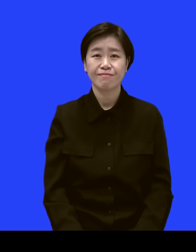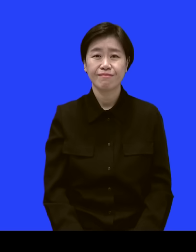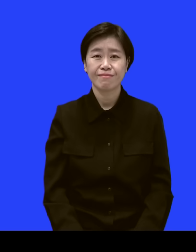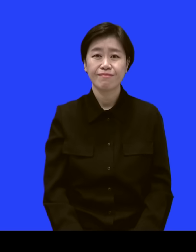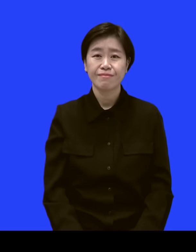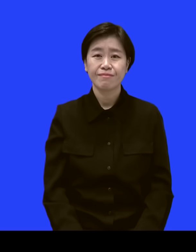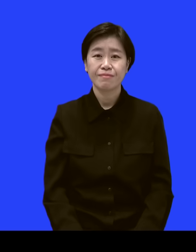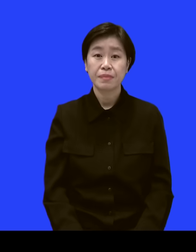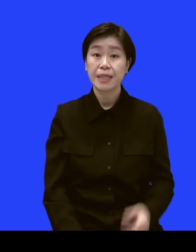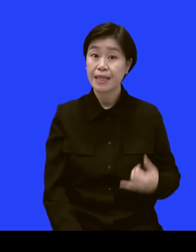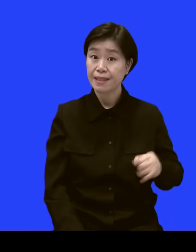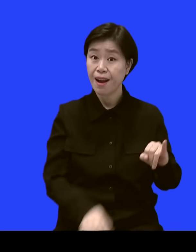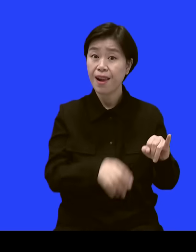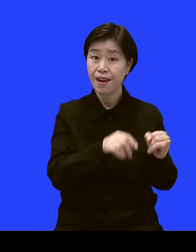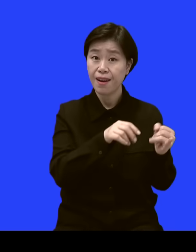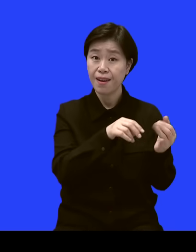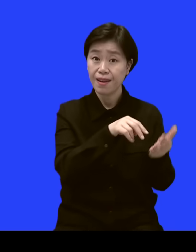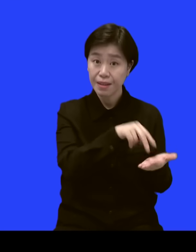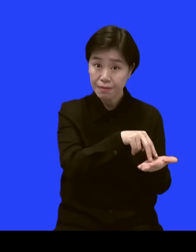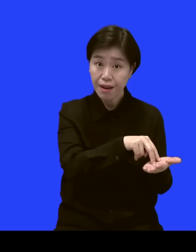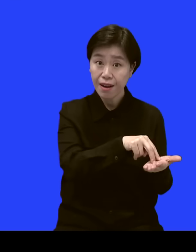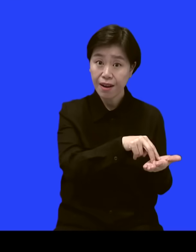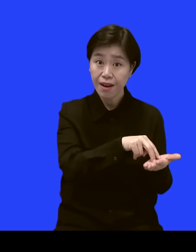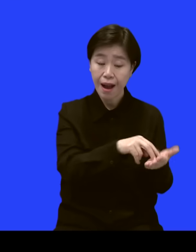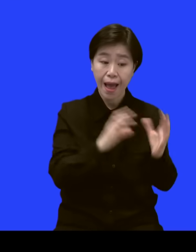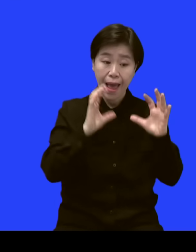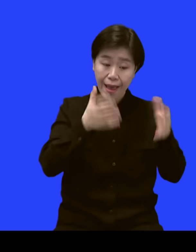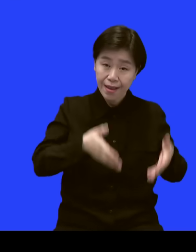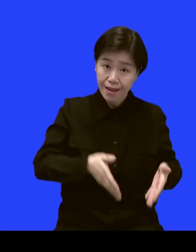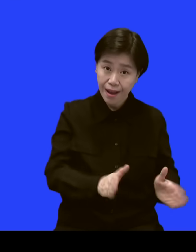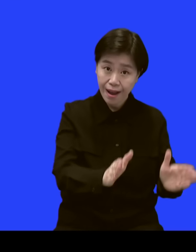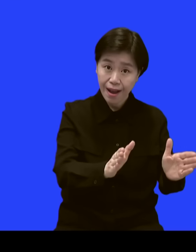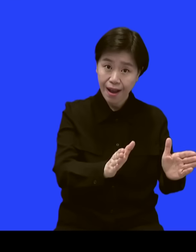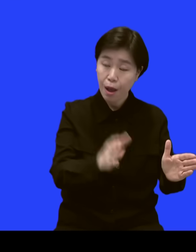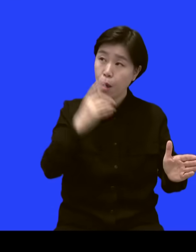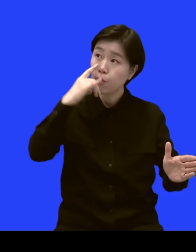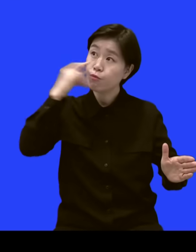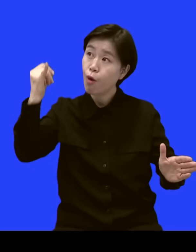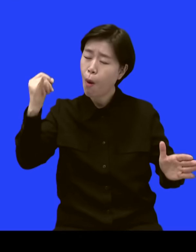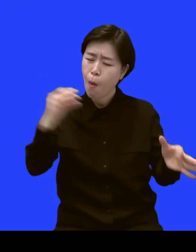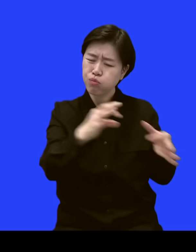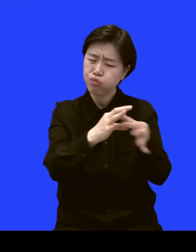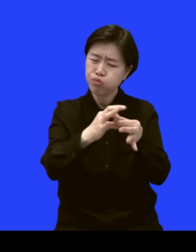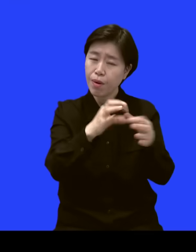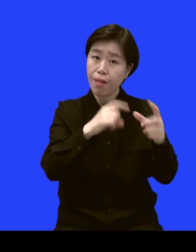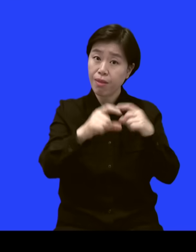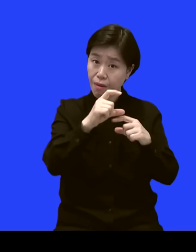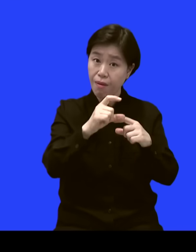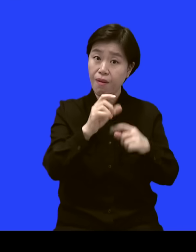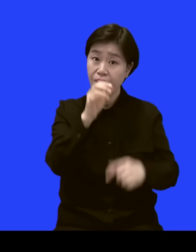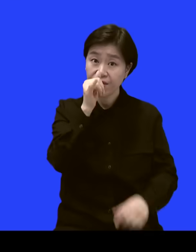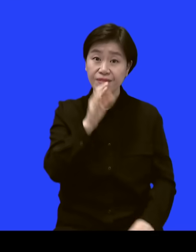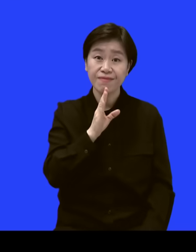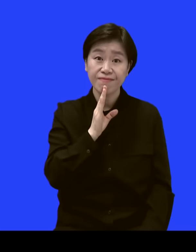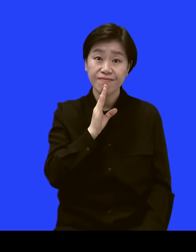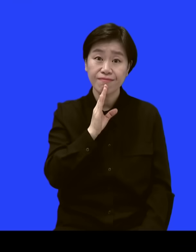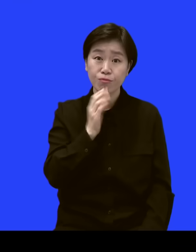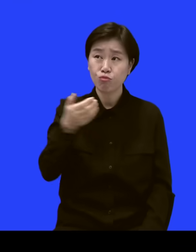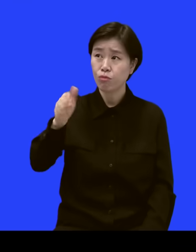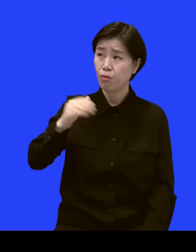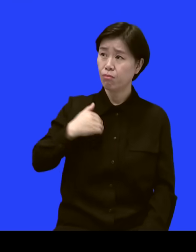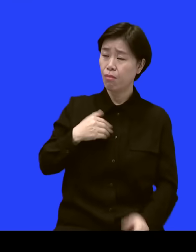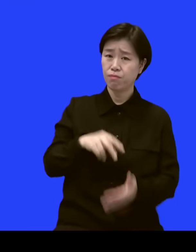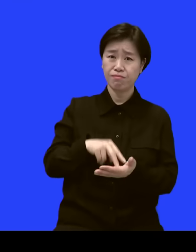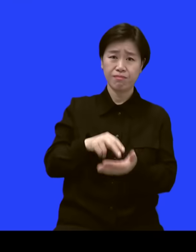이제 딸들은 더 친정 엄마랑 더 아이를 낳으면서 굉장히 유대감이 깊어지는데 저는 일단